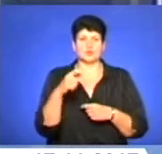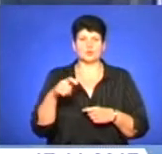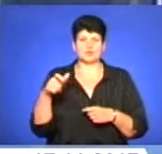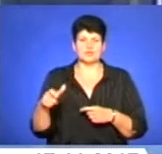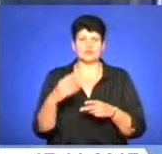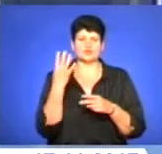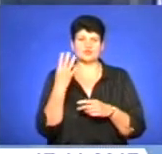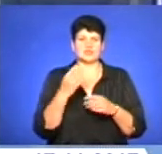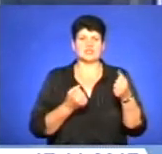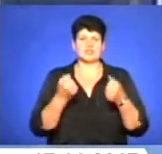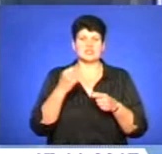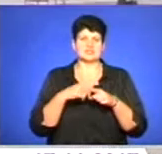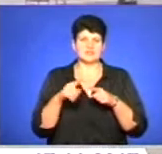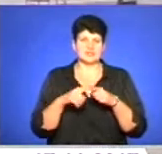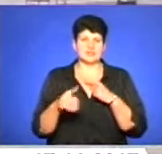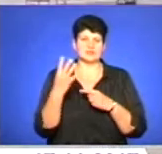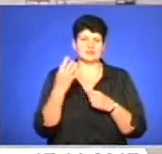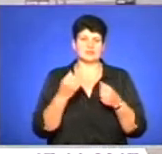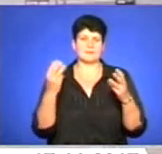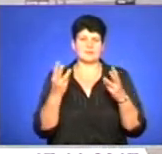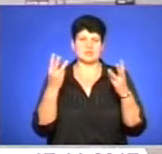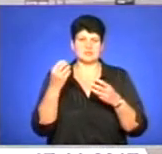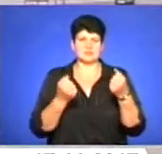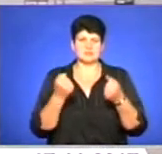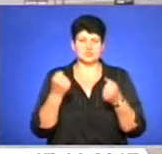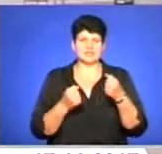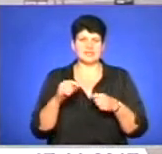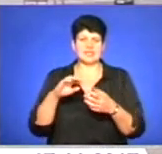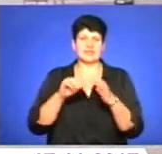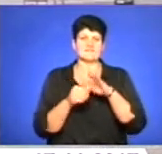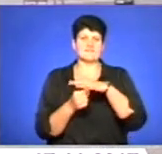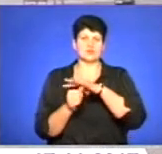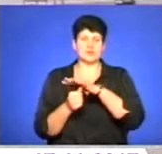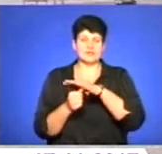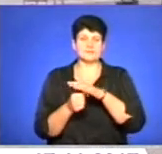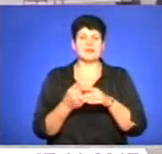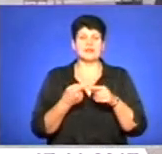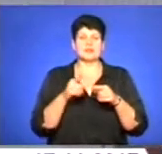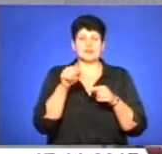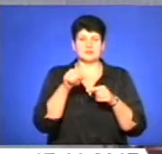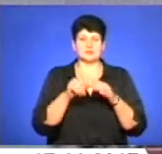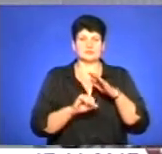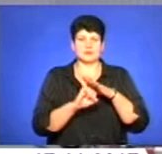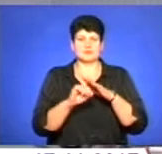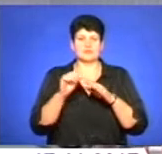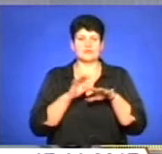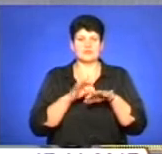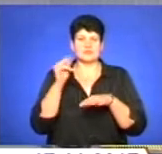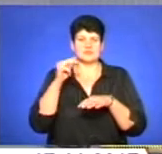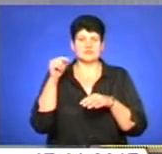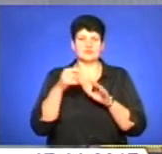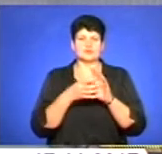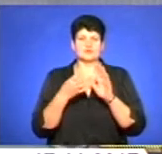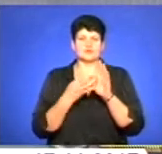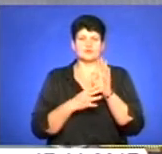4 швидких та вертоліт. В останні навчання на базі Тернопільського аеропорту проводили ще у 1998